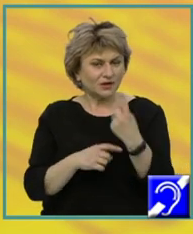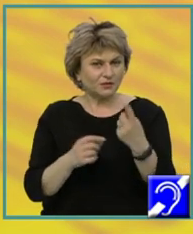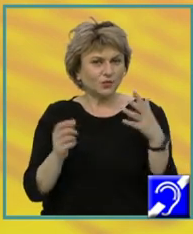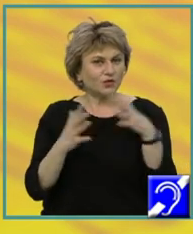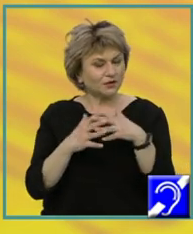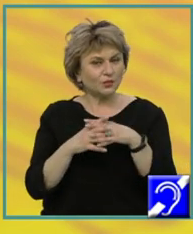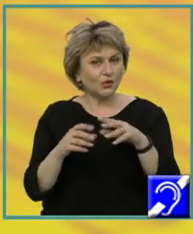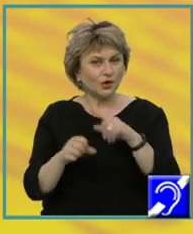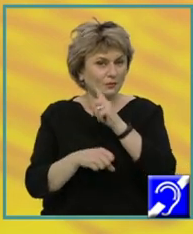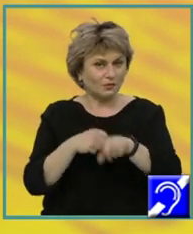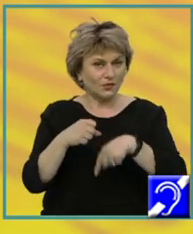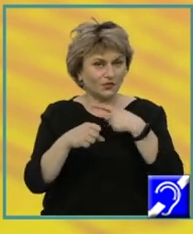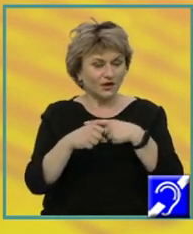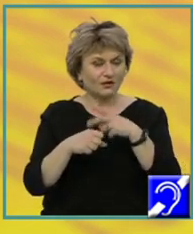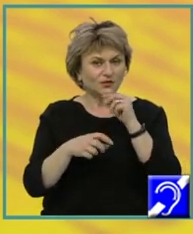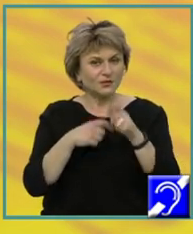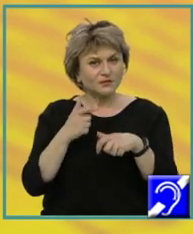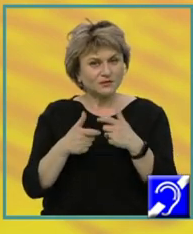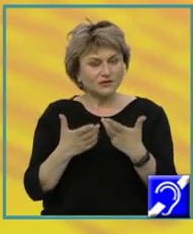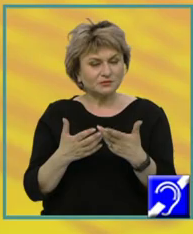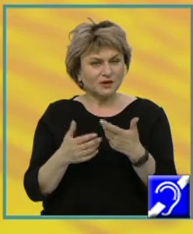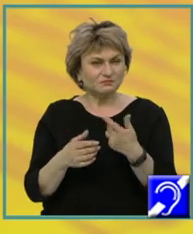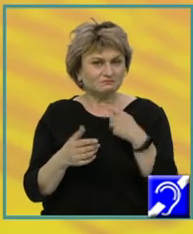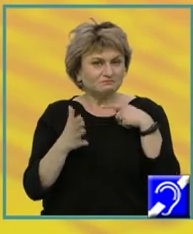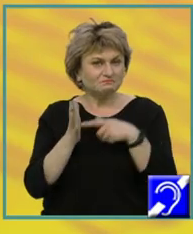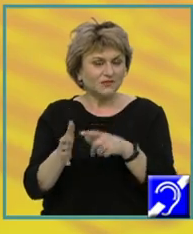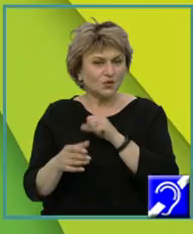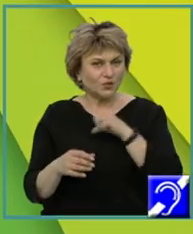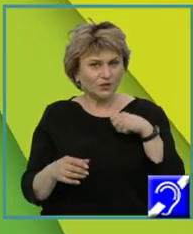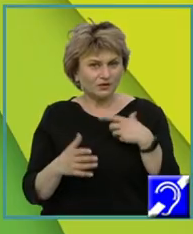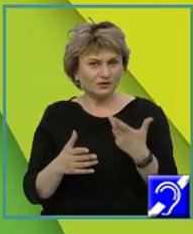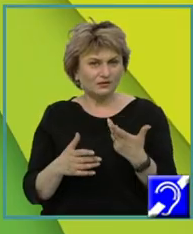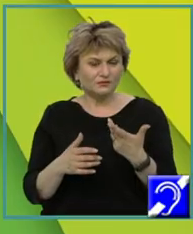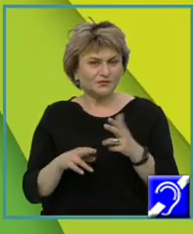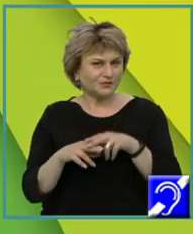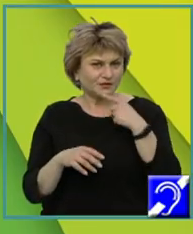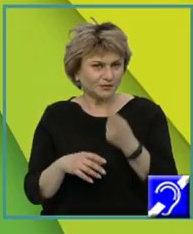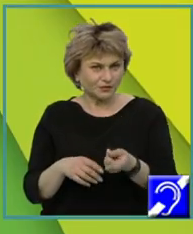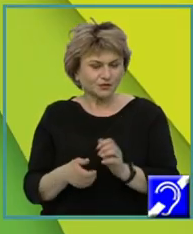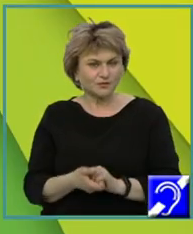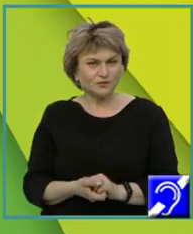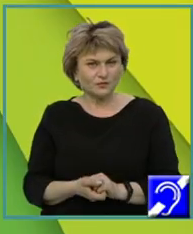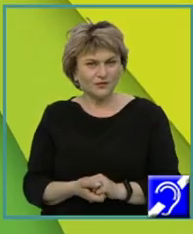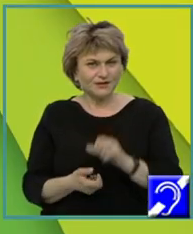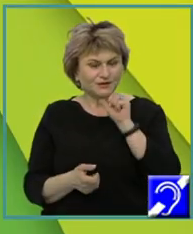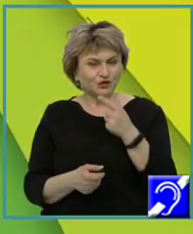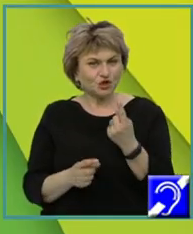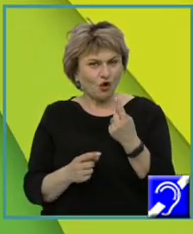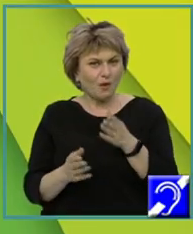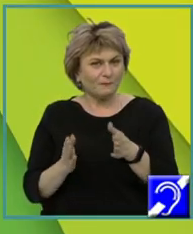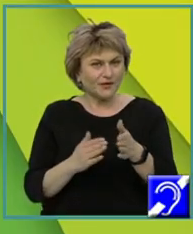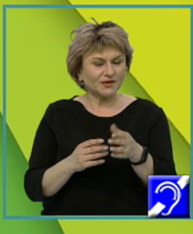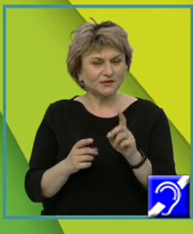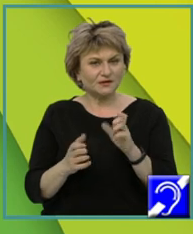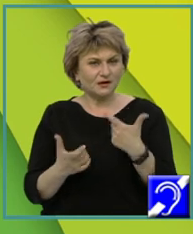mondial Evident vorbi și de o perspectivă unică homodiegetica Cum i se spune nicio abatere de la